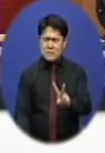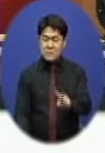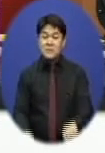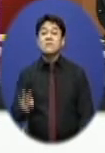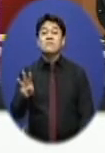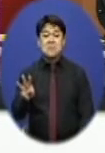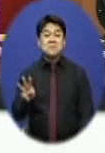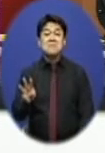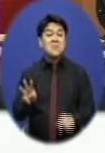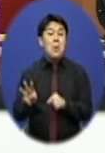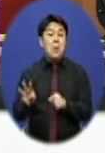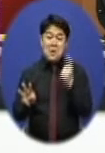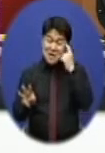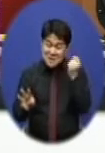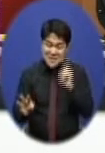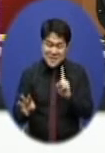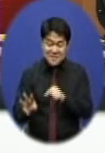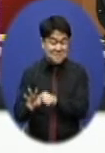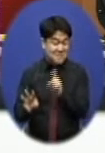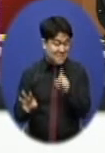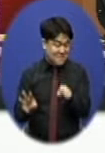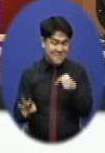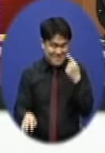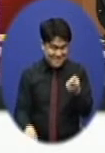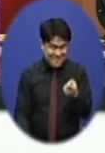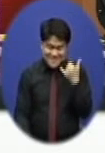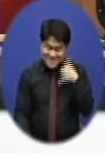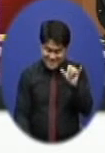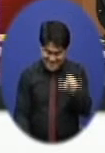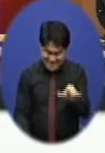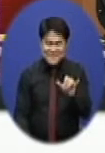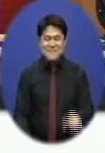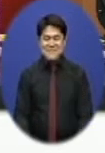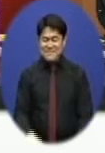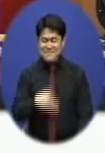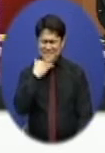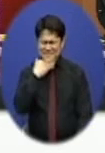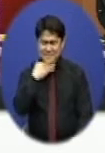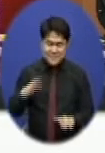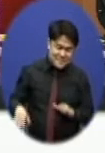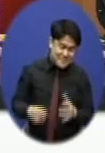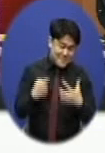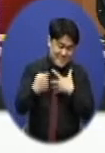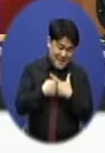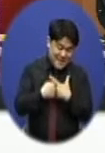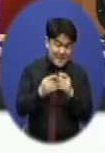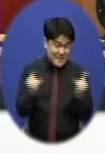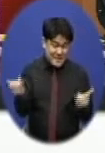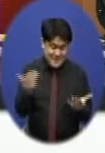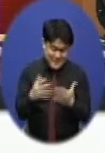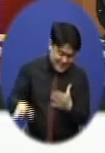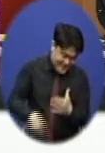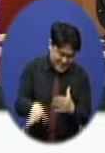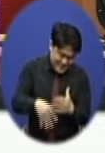3번이 정답이다라고 생각하시면 3번을 꾹 누르시고 네. 전화기를 놓고 기다리시면 네. 저희가 추첨을 해서 네.